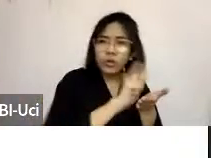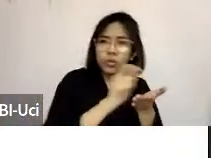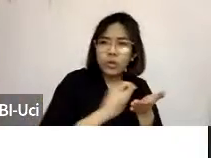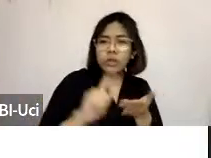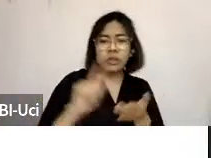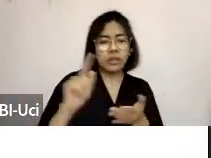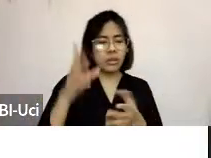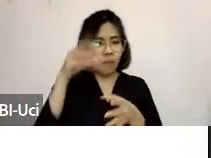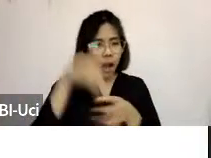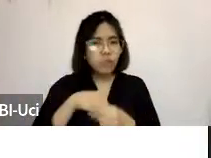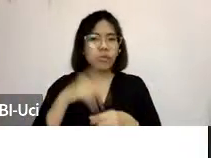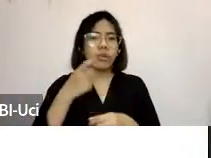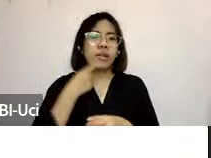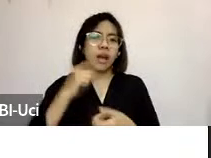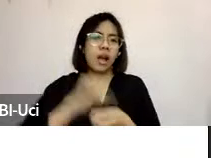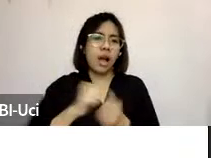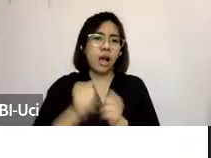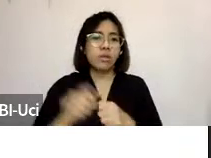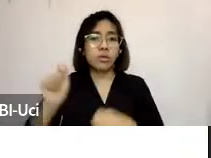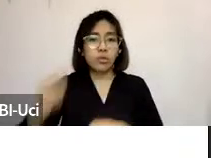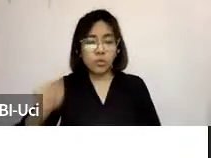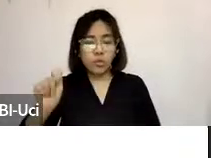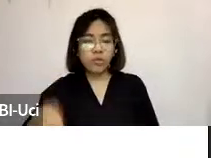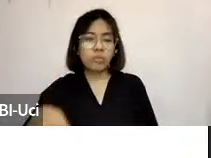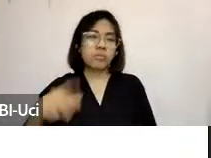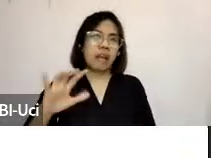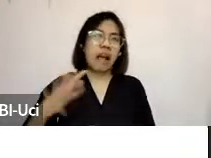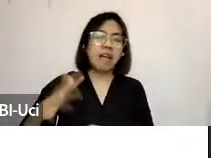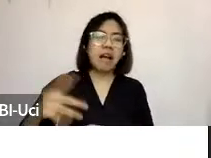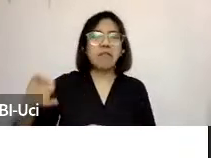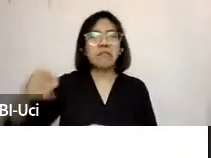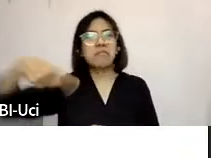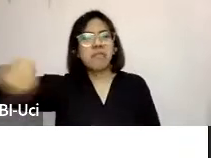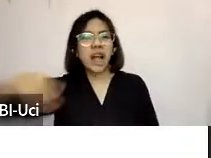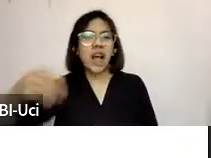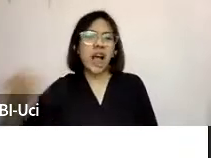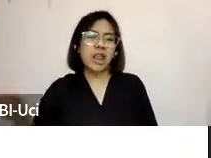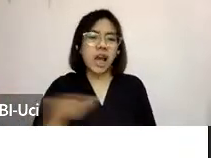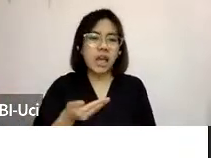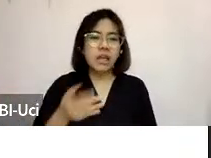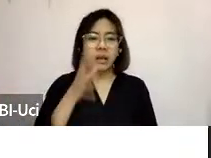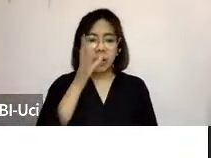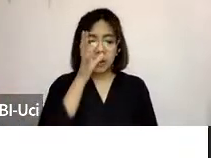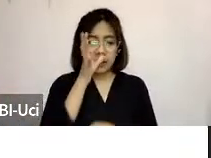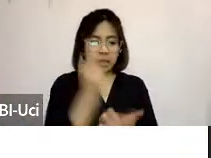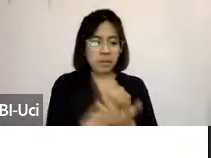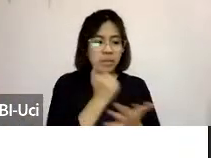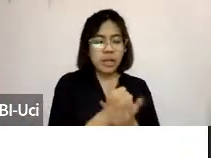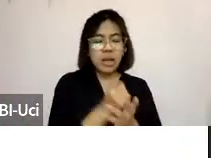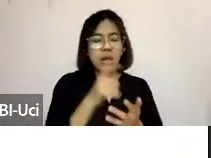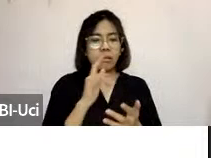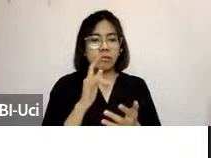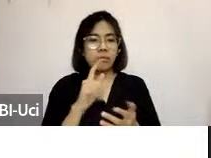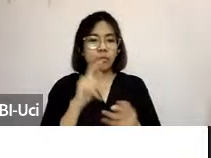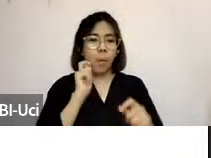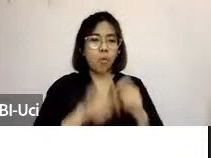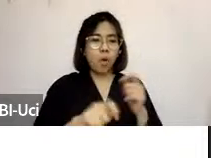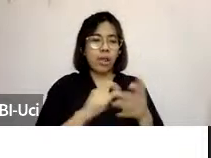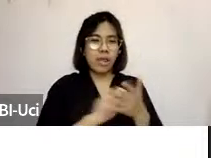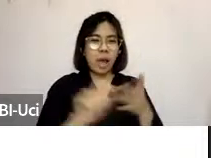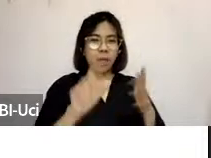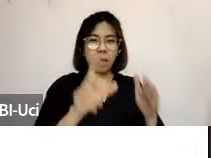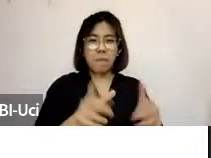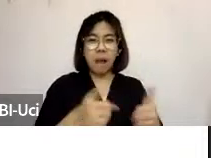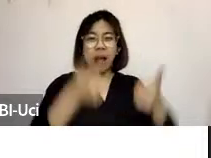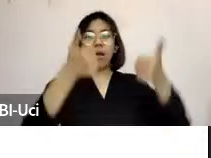yang mereka akan bertanya tentang sejauh mana sih batasan mencemarkan nama baik